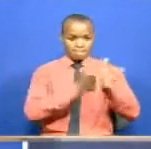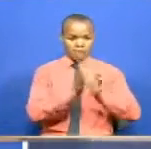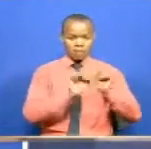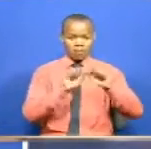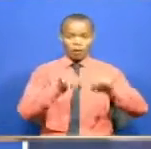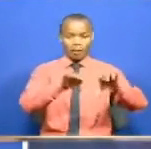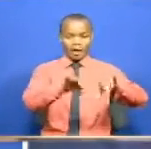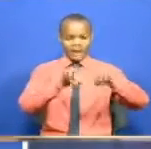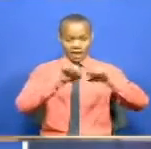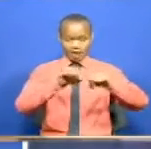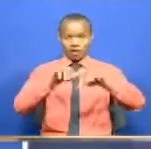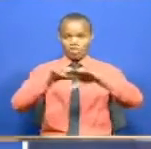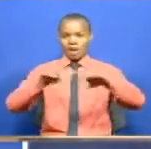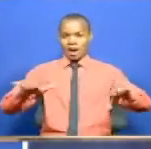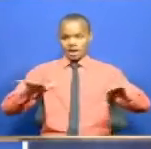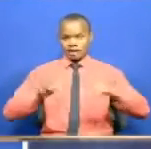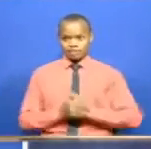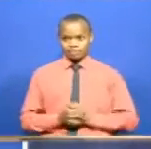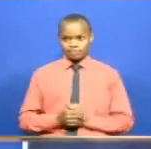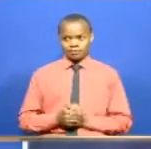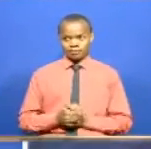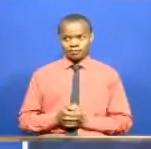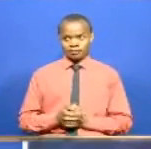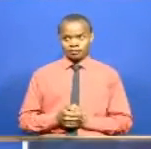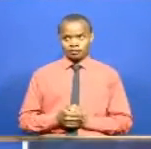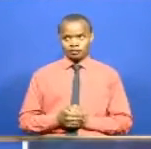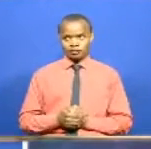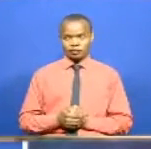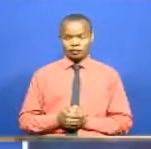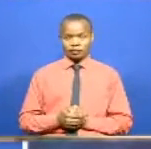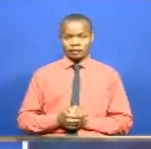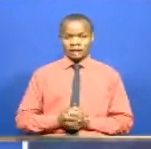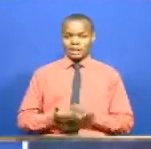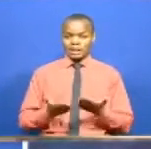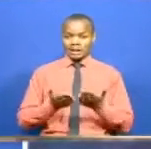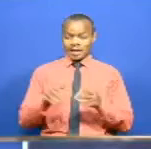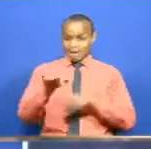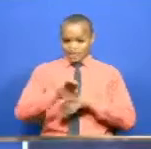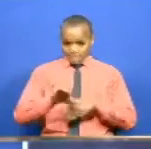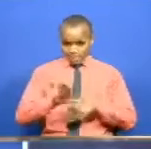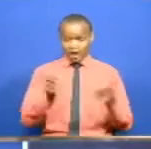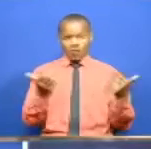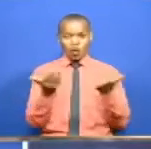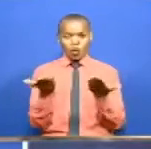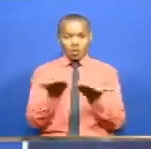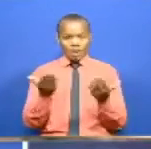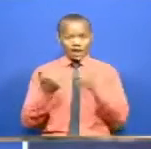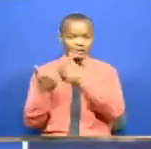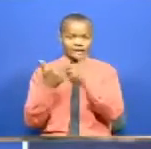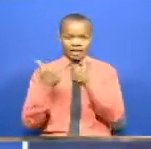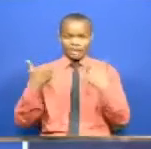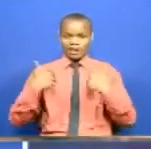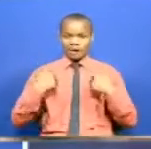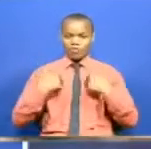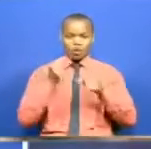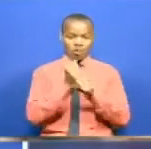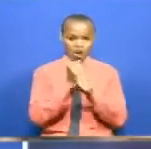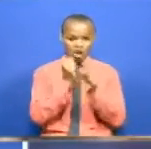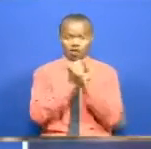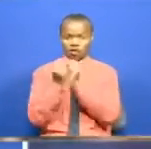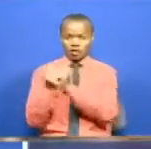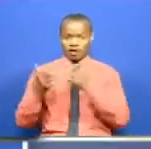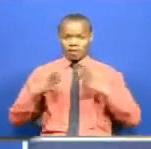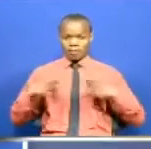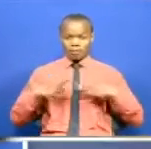ardhi, na mahali ambapo pana changamoto tutaweza kushirikiana pamoja ili wakazi wakaweze